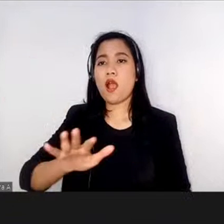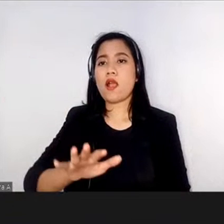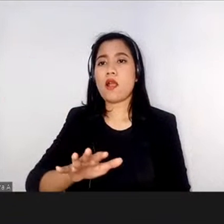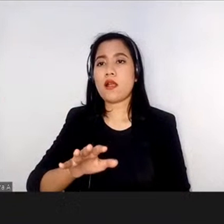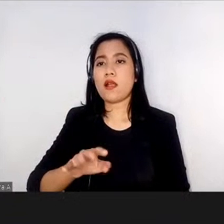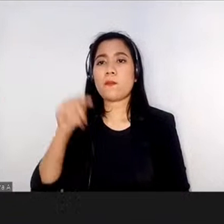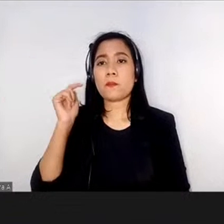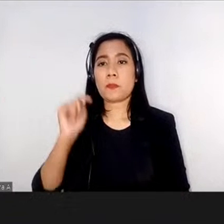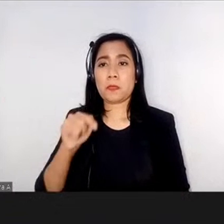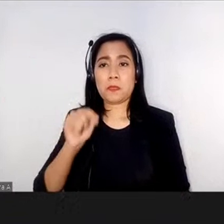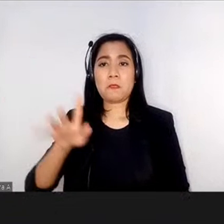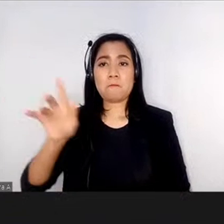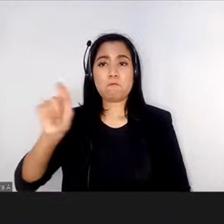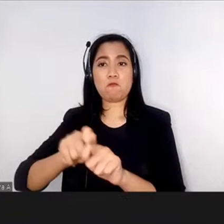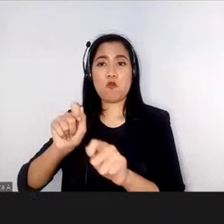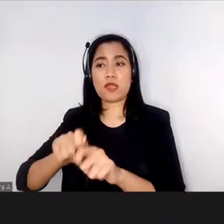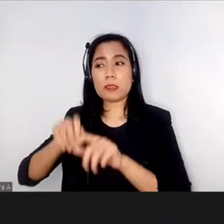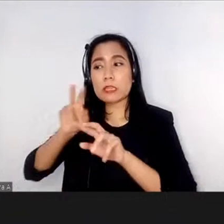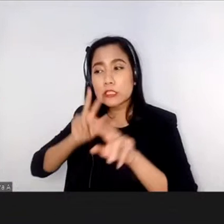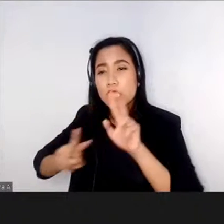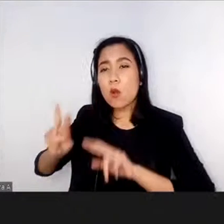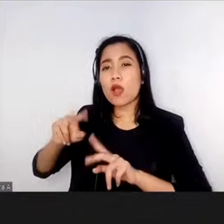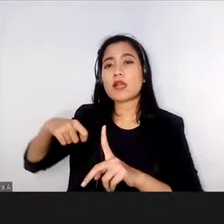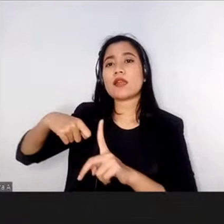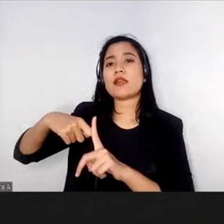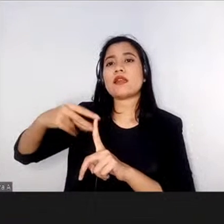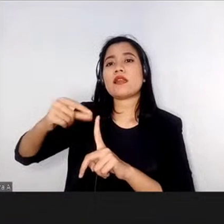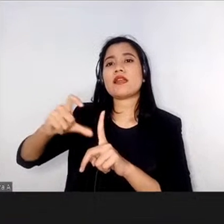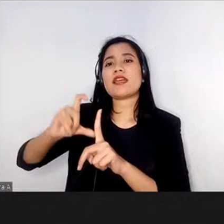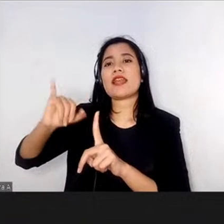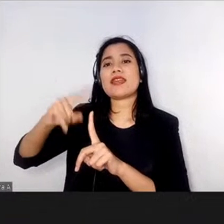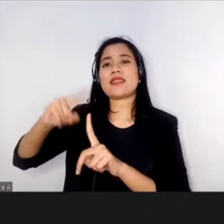tinjauan kredit tahunan dan acara